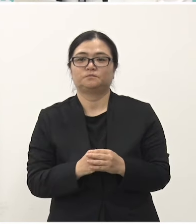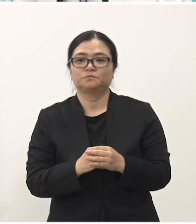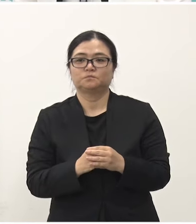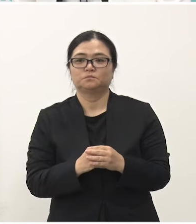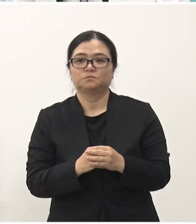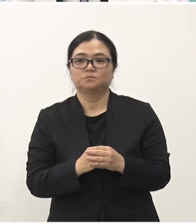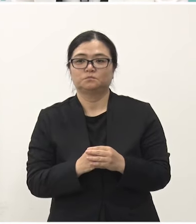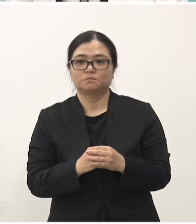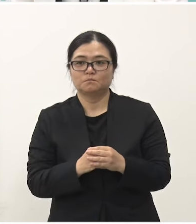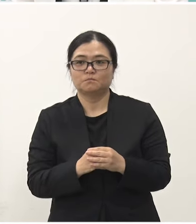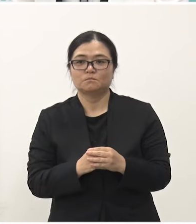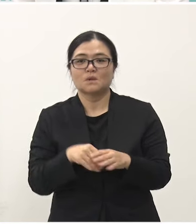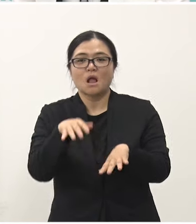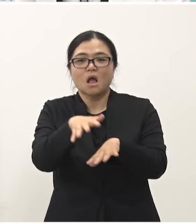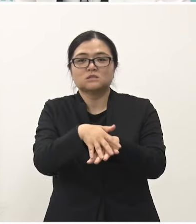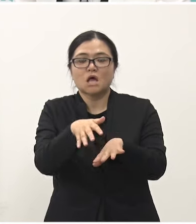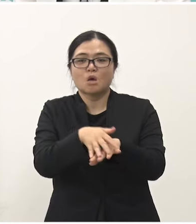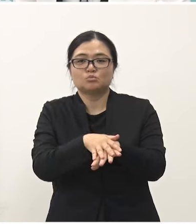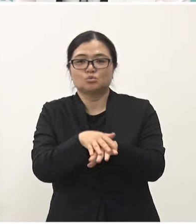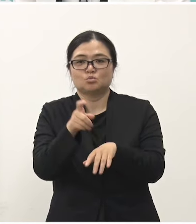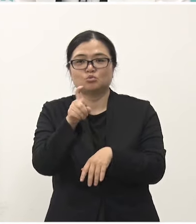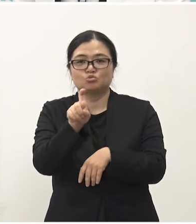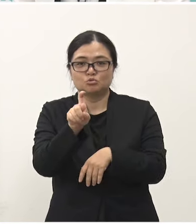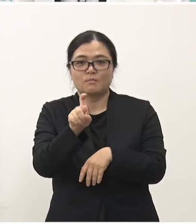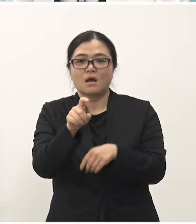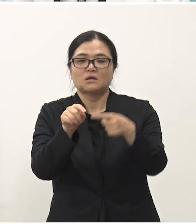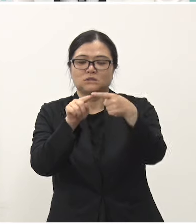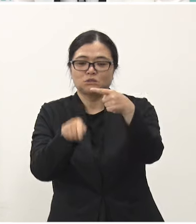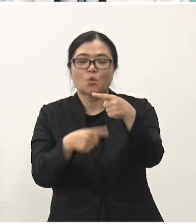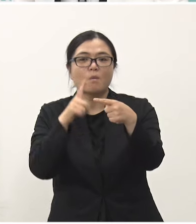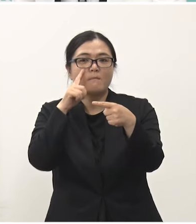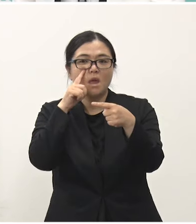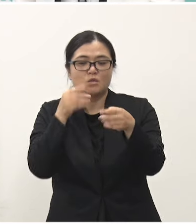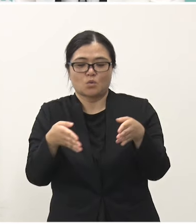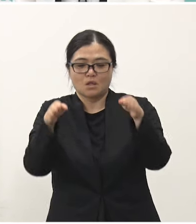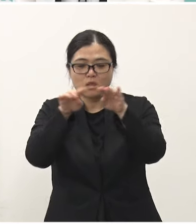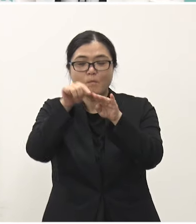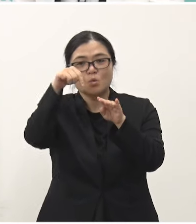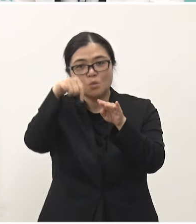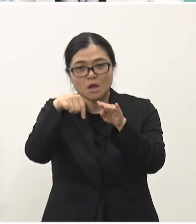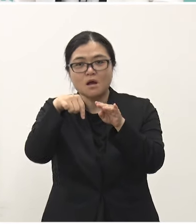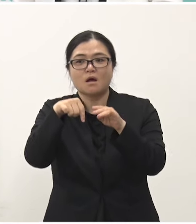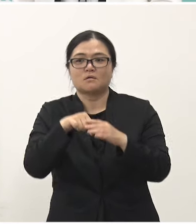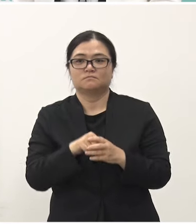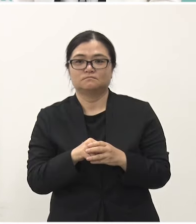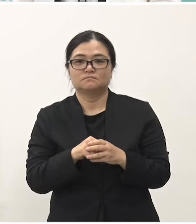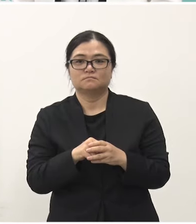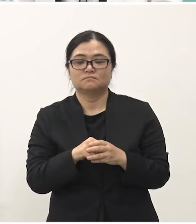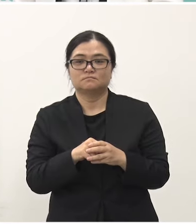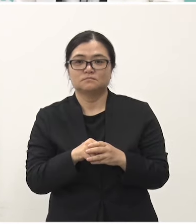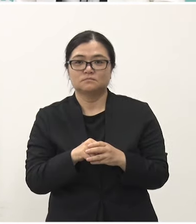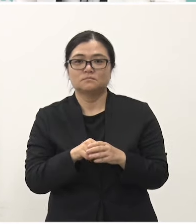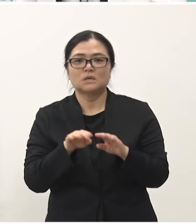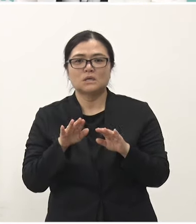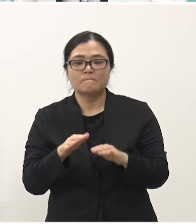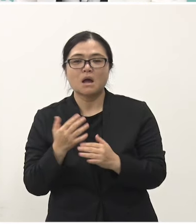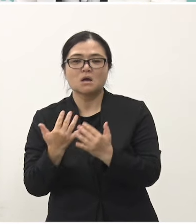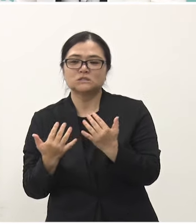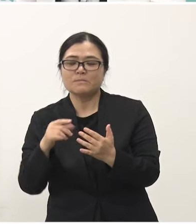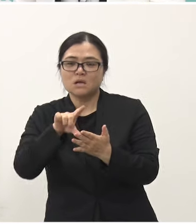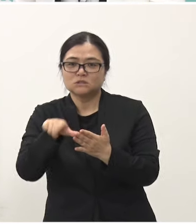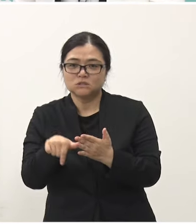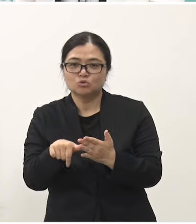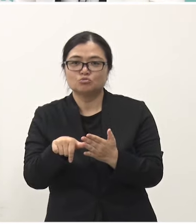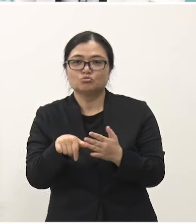解説場所は港区のアブ10番1丁目の建物内で現在美事保育室の設置がない芝地区や保育